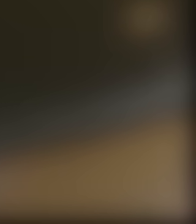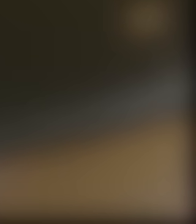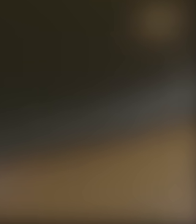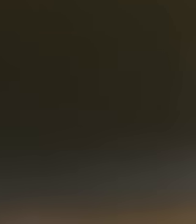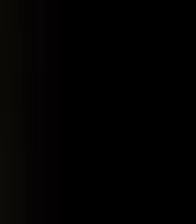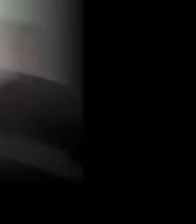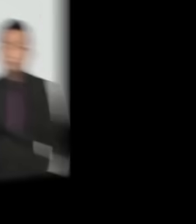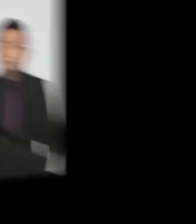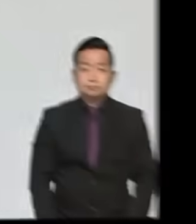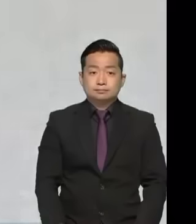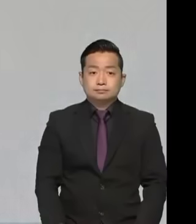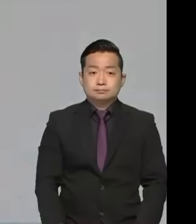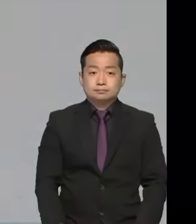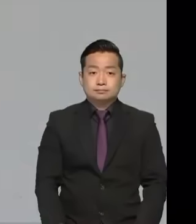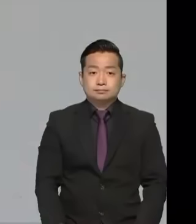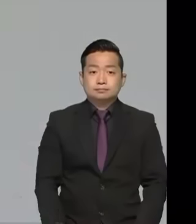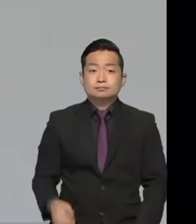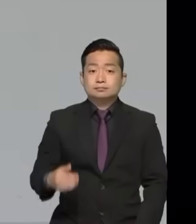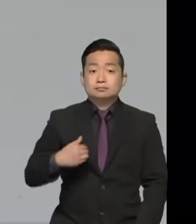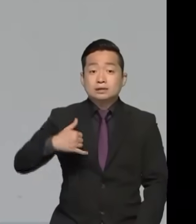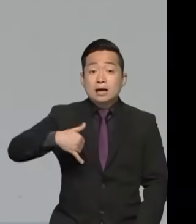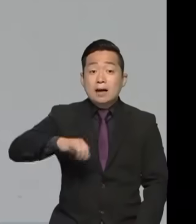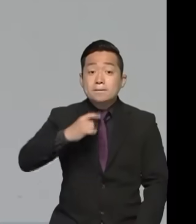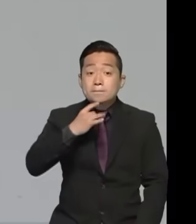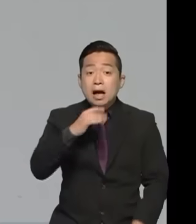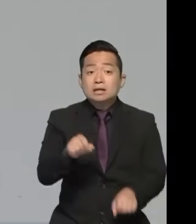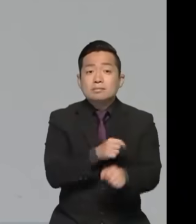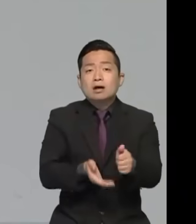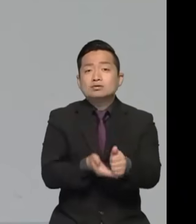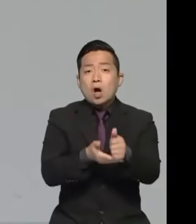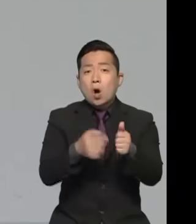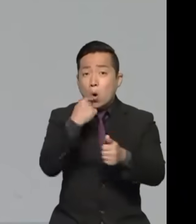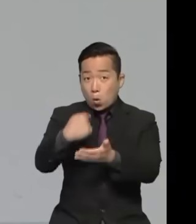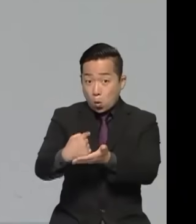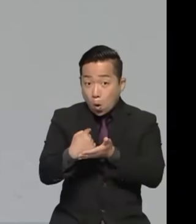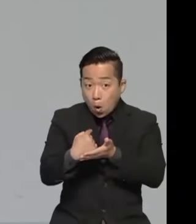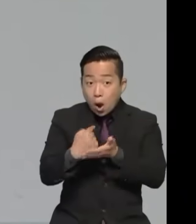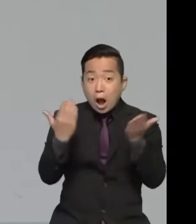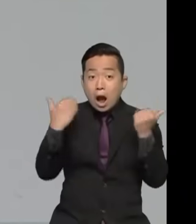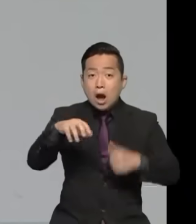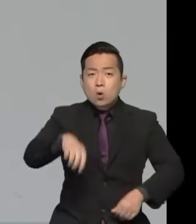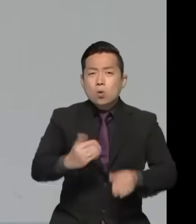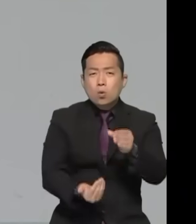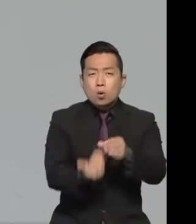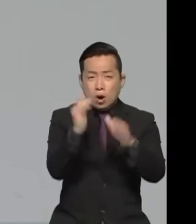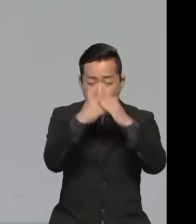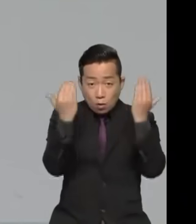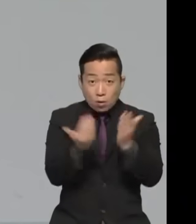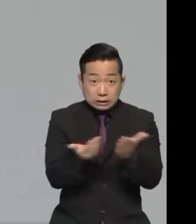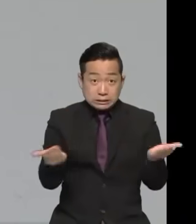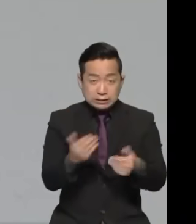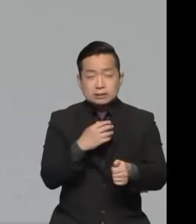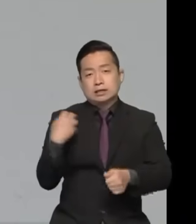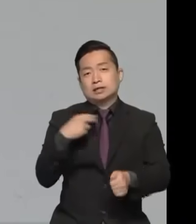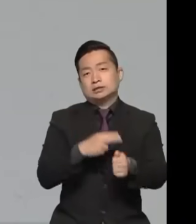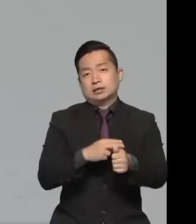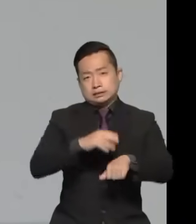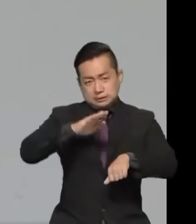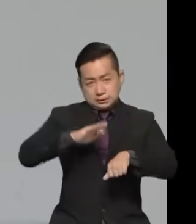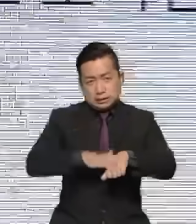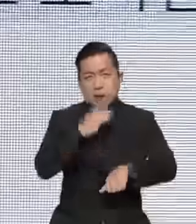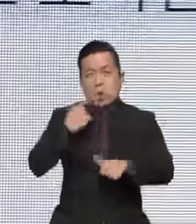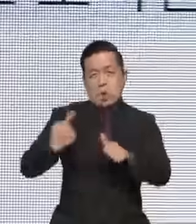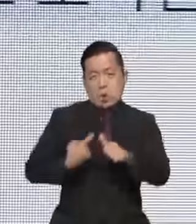정경윤입니다 자신의 아이만을 특별 대우해달라는 요구에 학교에서 일어나는 모든 일은 담임교사 잘못이라는